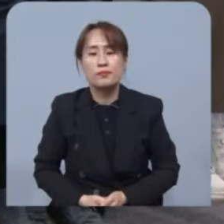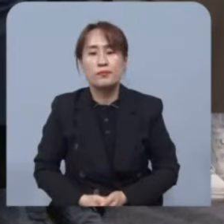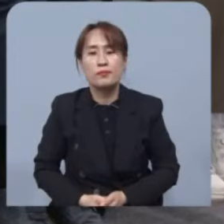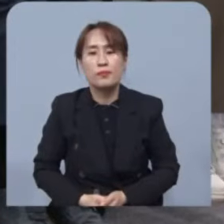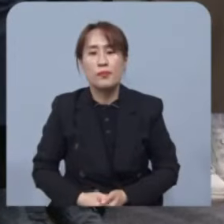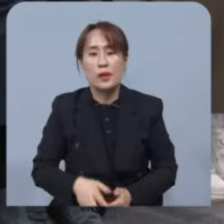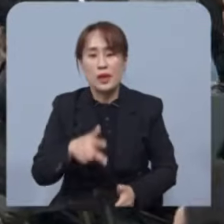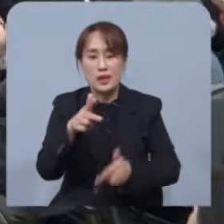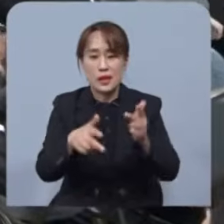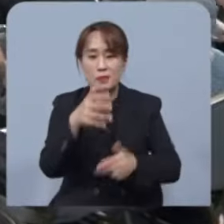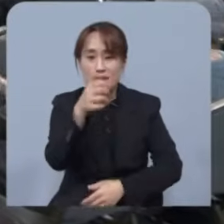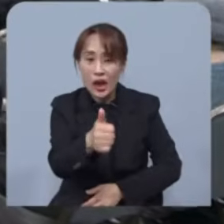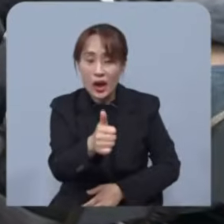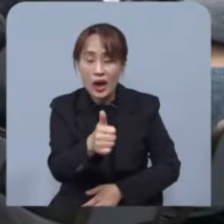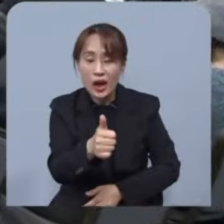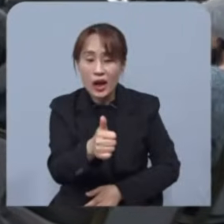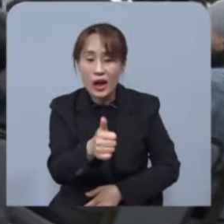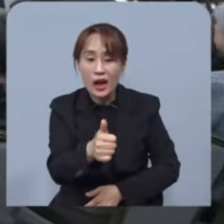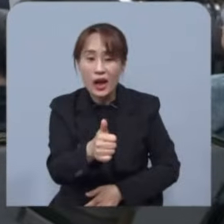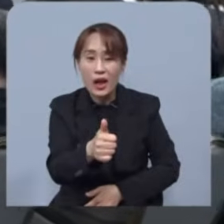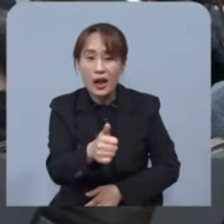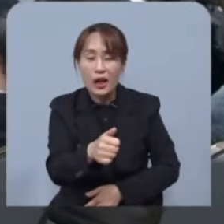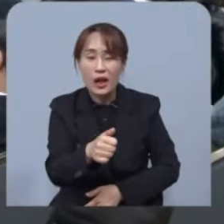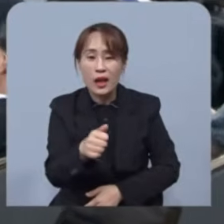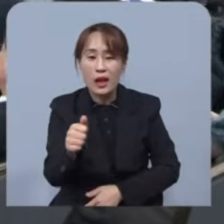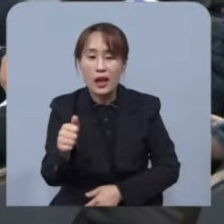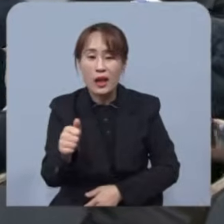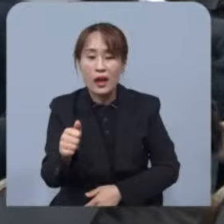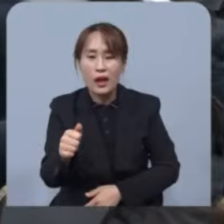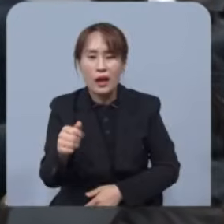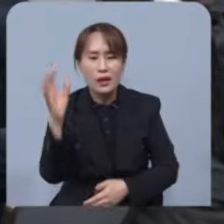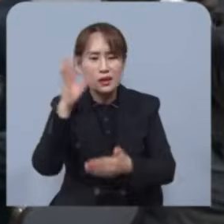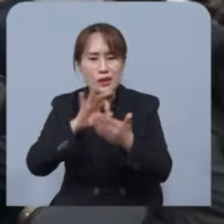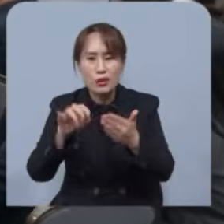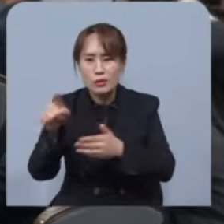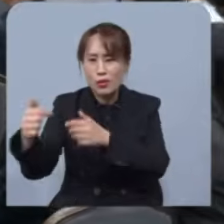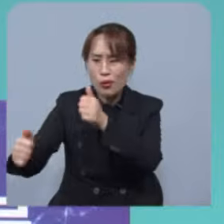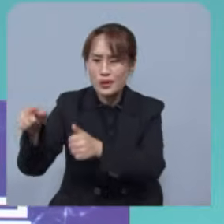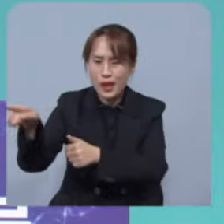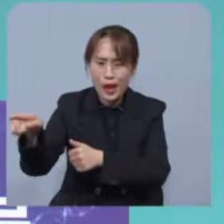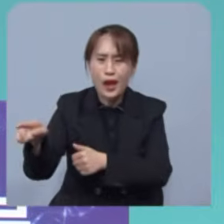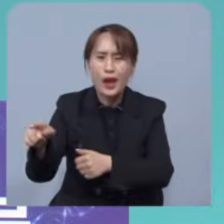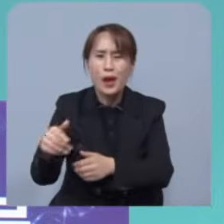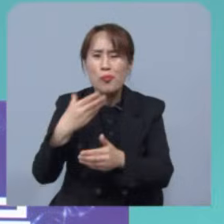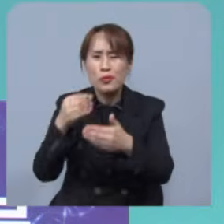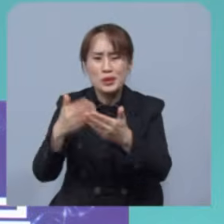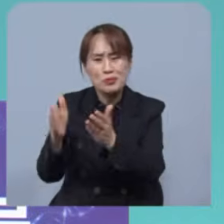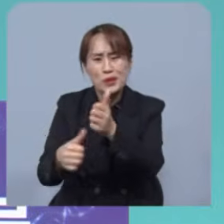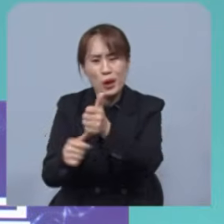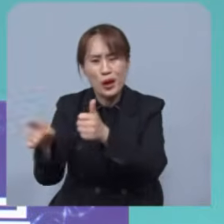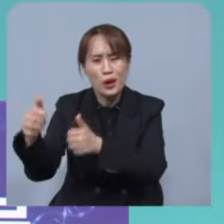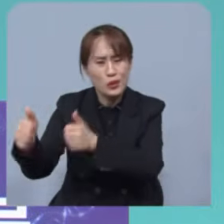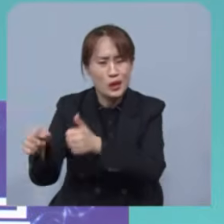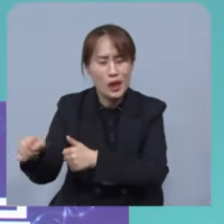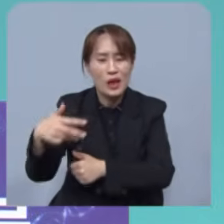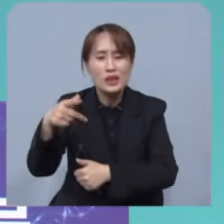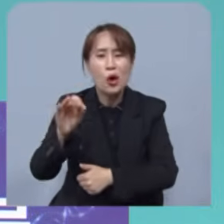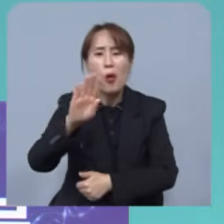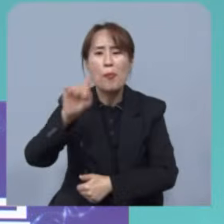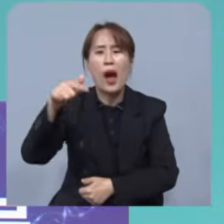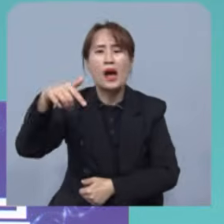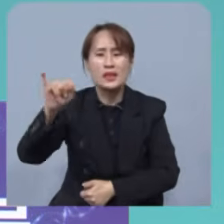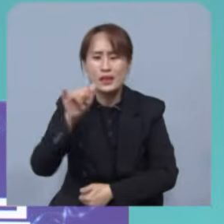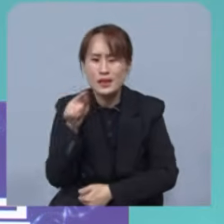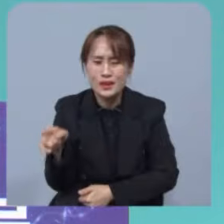왜 산업부 장관이 이 신경 써야 될 상대가 또 나타났는데 보니까 청바지.